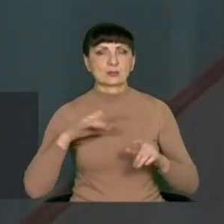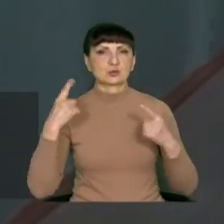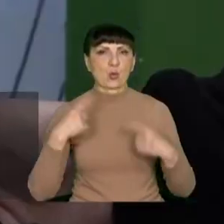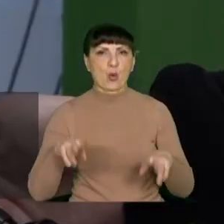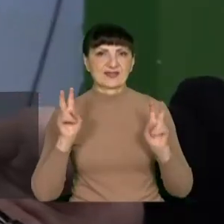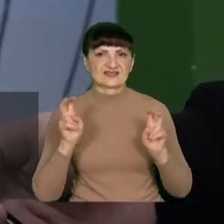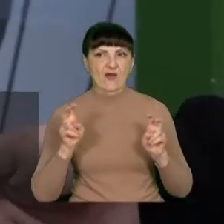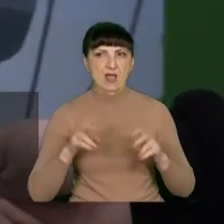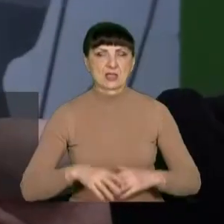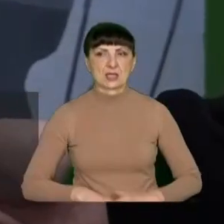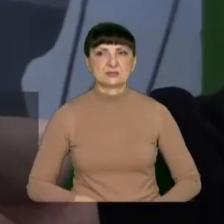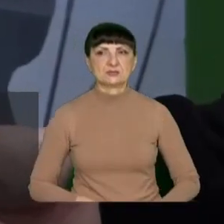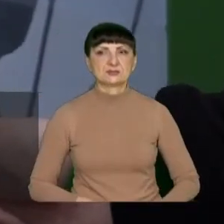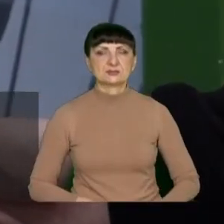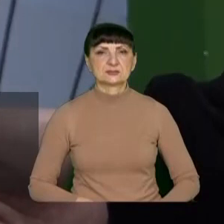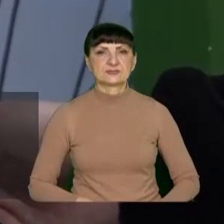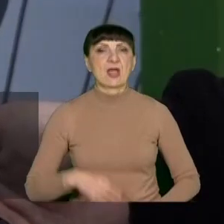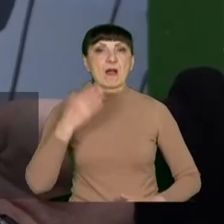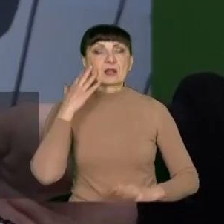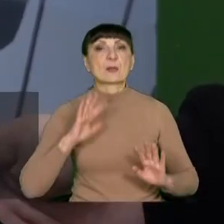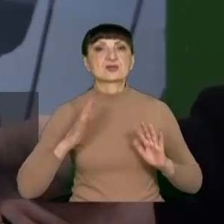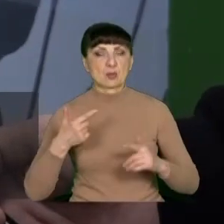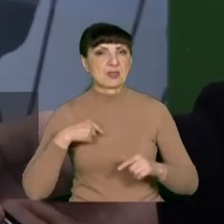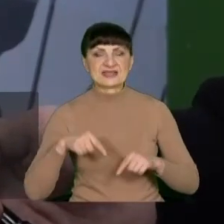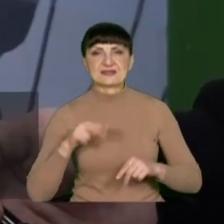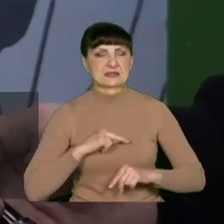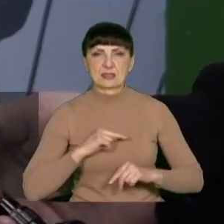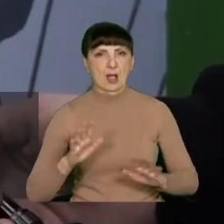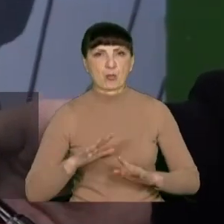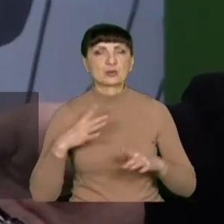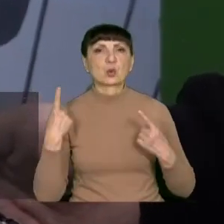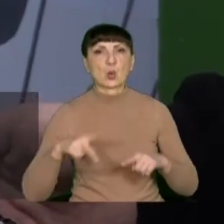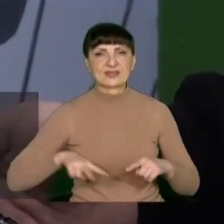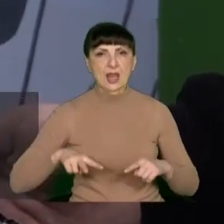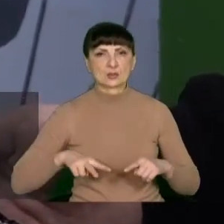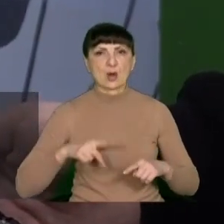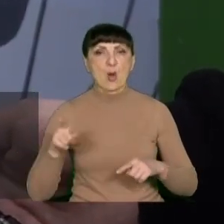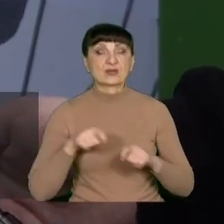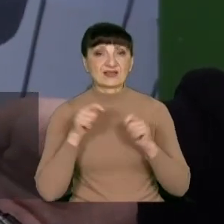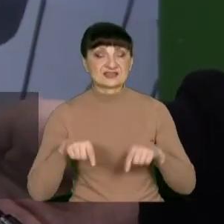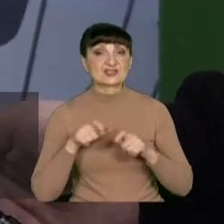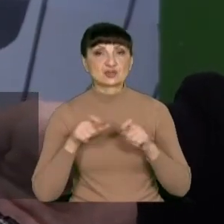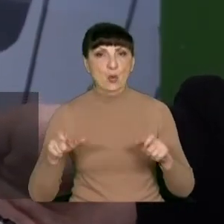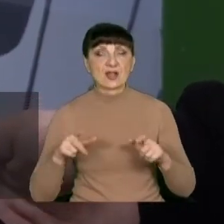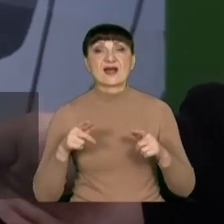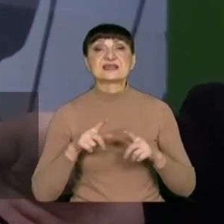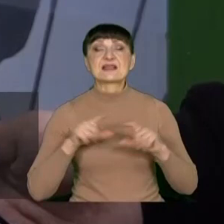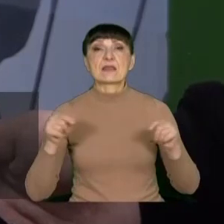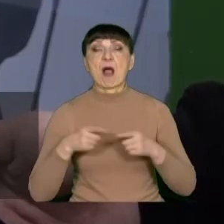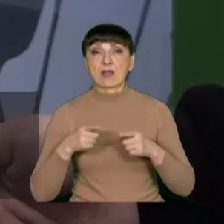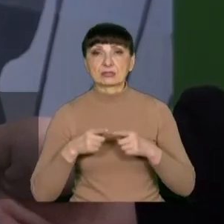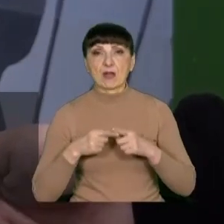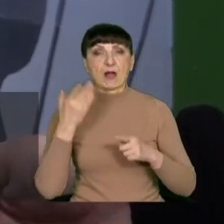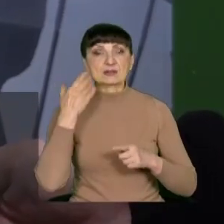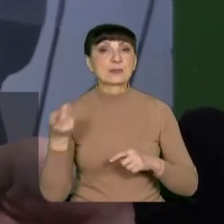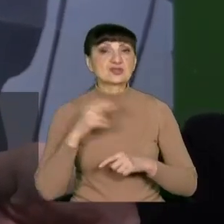название. Когда это произошло, меня здесь не было. Был другой. Этот человек открыл здесь школу. Здание арендовал позже, когда